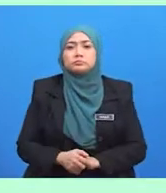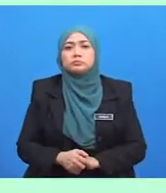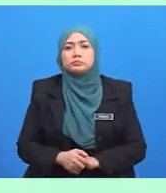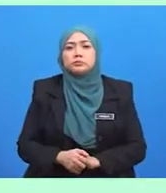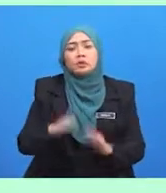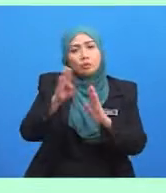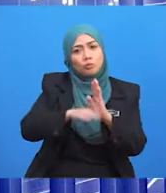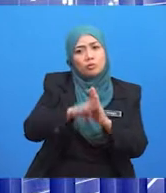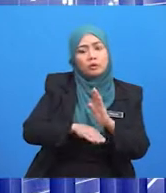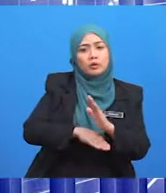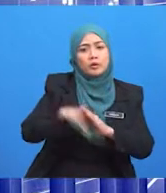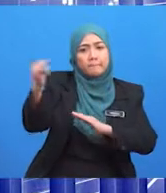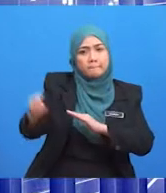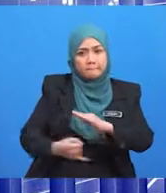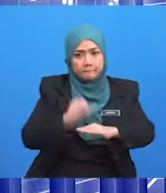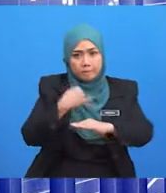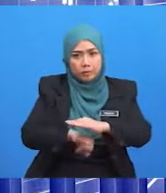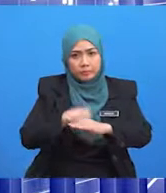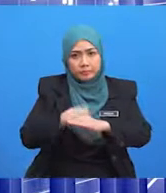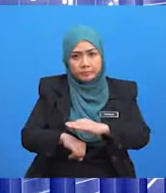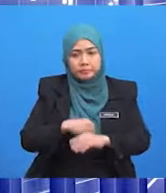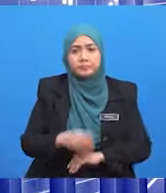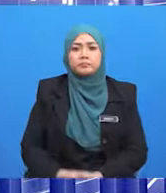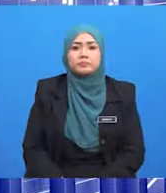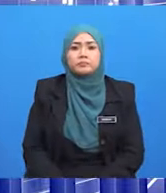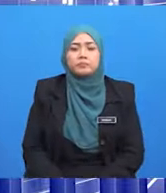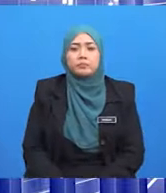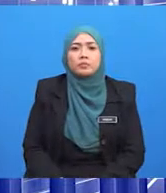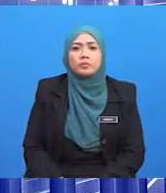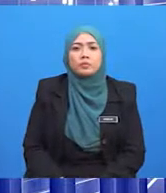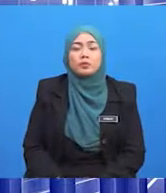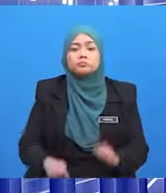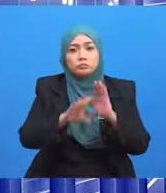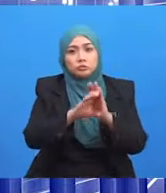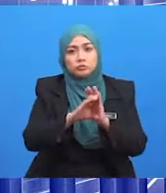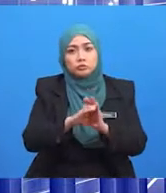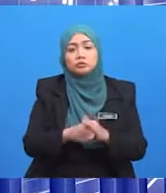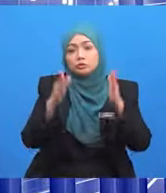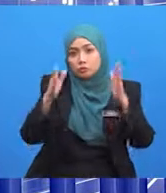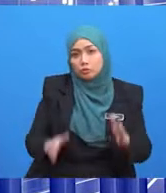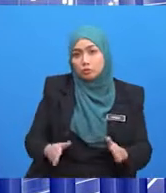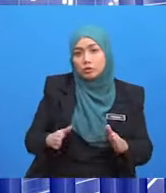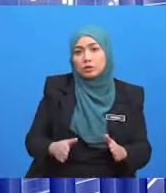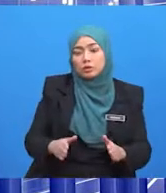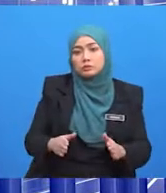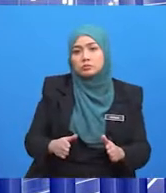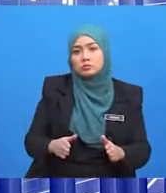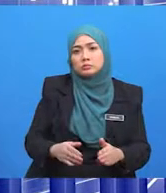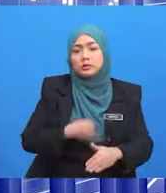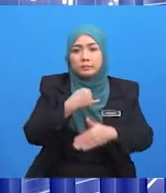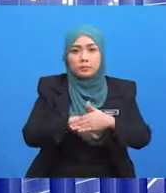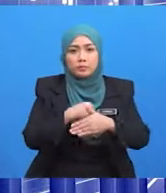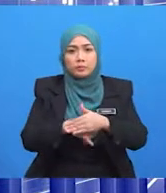importnya. Contoh ini menunjukkan seorang pengimport tempatan terpaksa